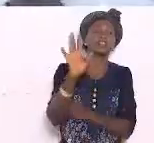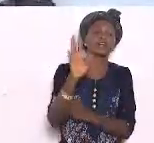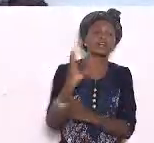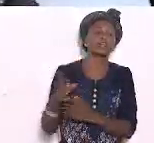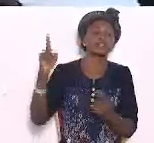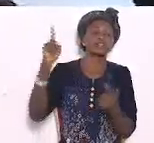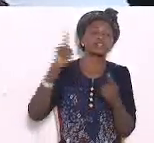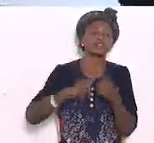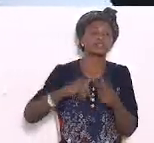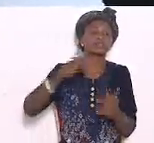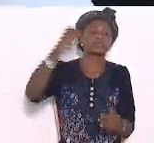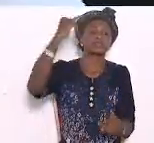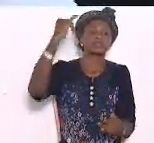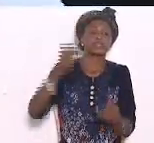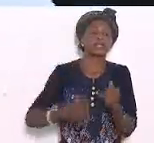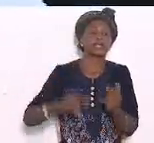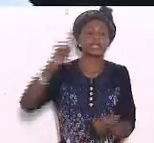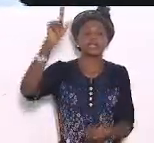nasiw